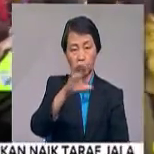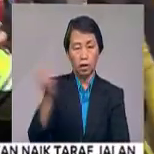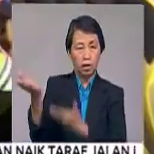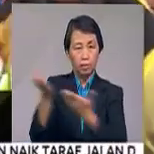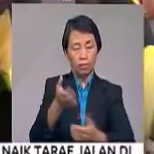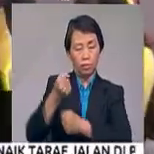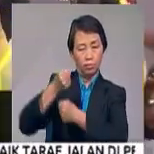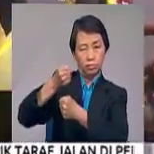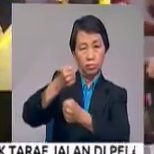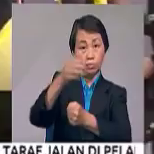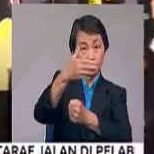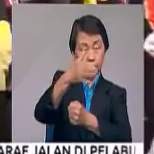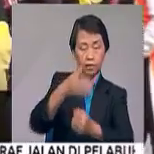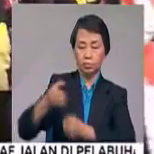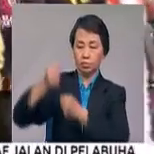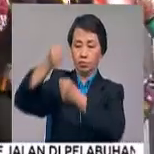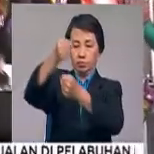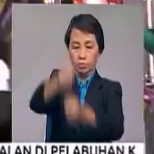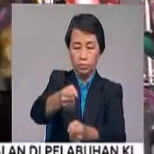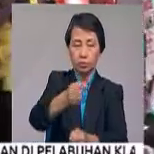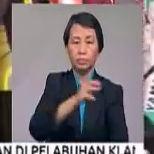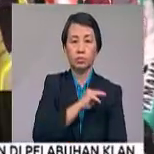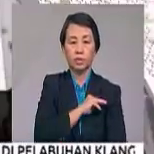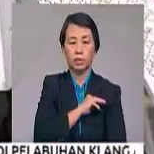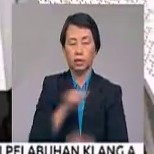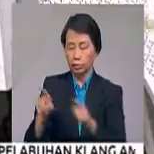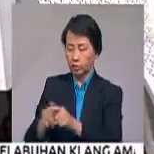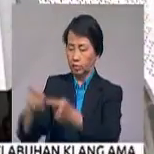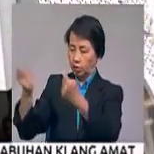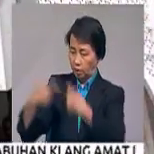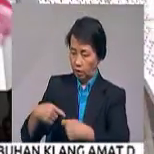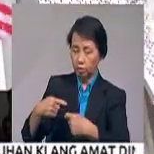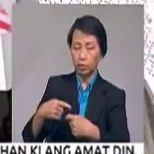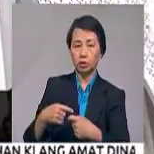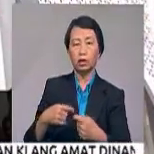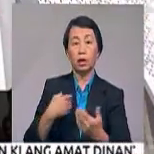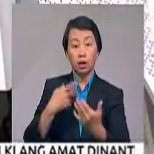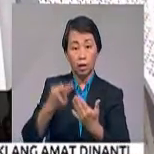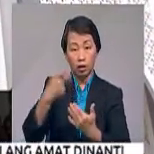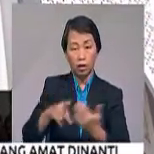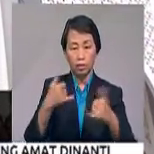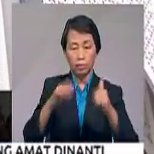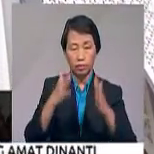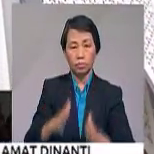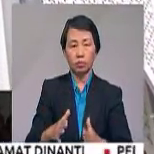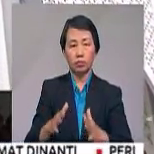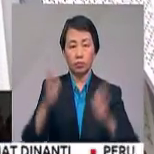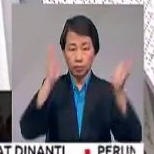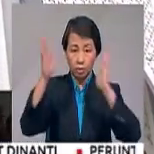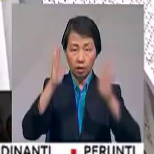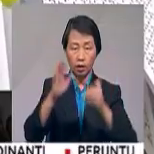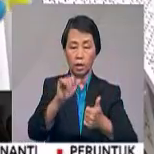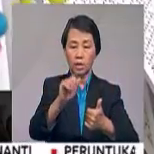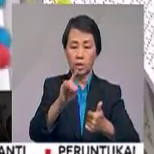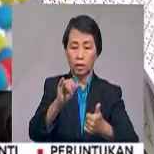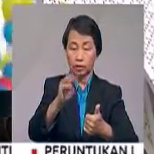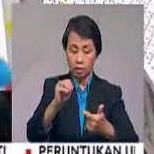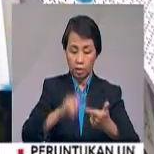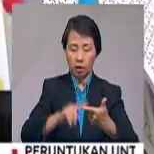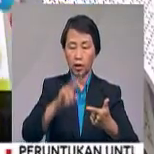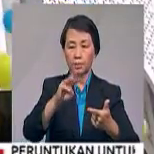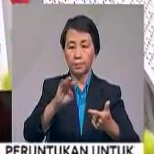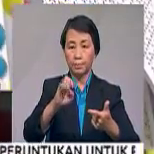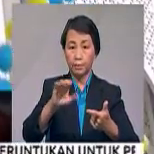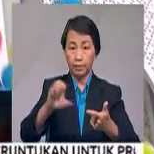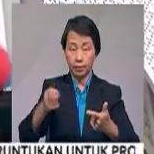Malaysia, kemudiannya diserahkan kepada menteri. Turut hadir memeriahkan acara beberapa atlet kebangsaan seperti Adam Noruddin, Michelle